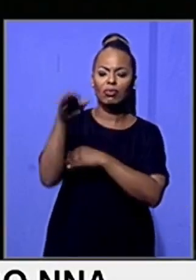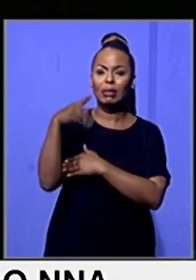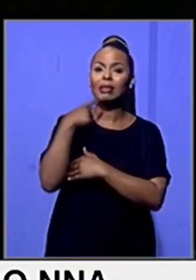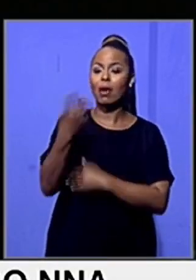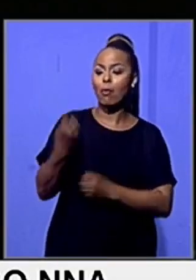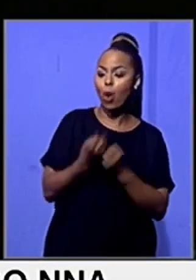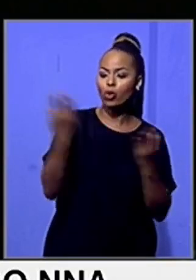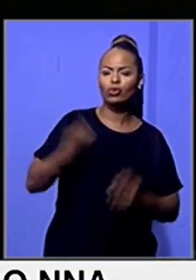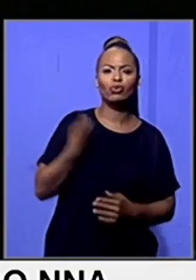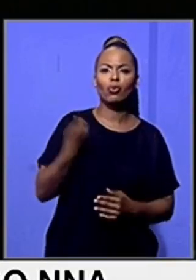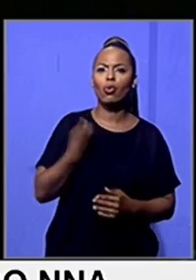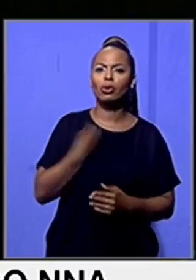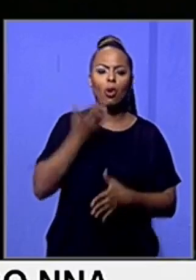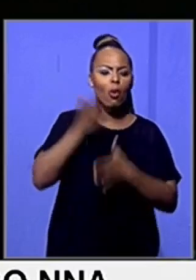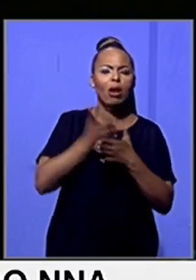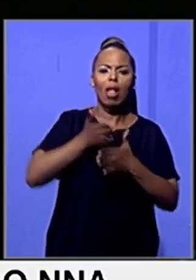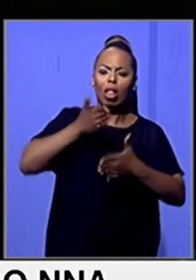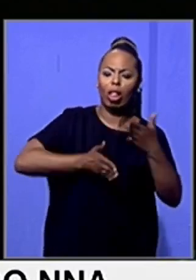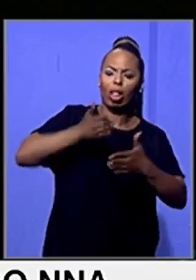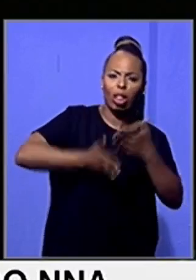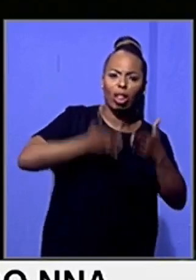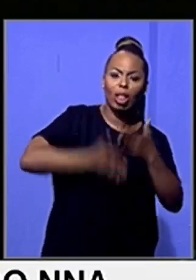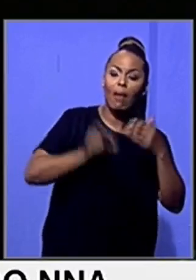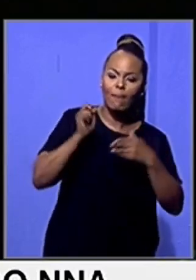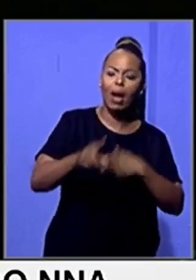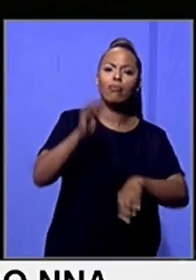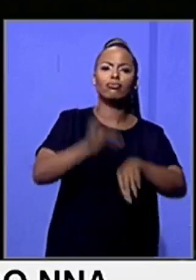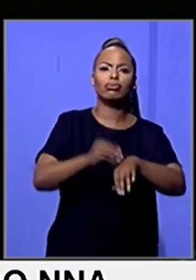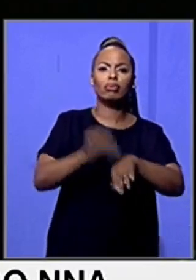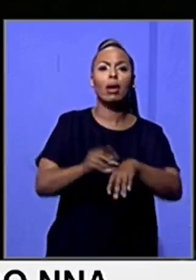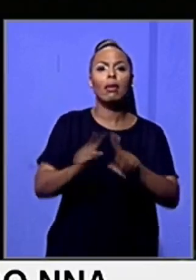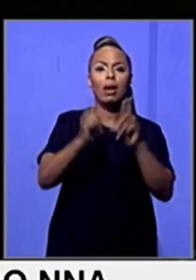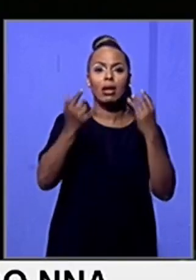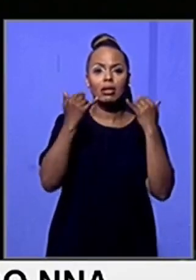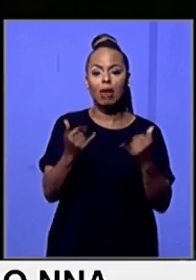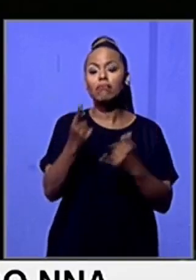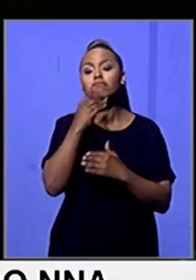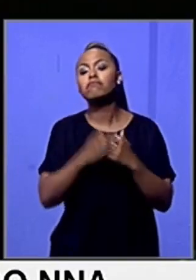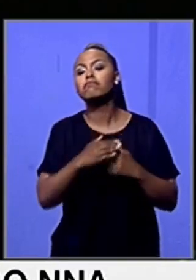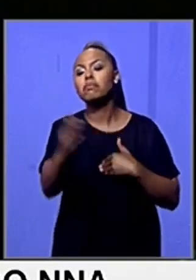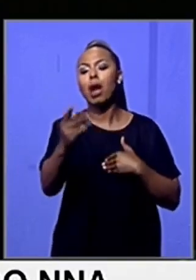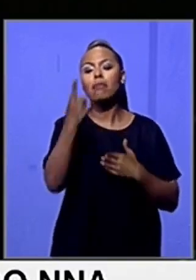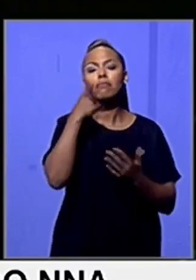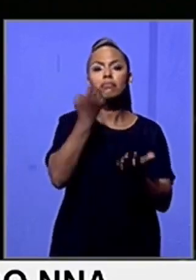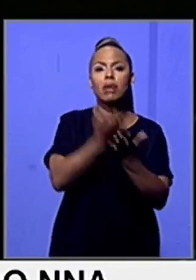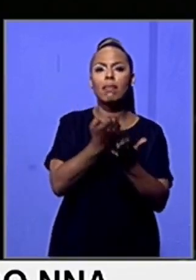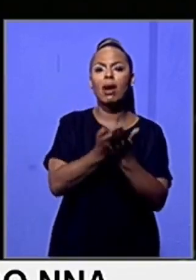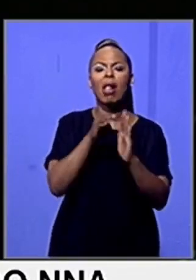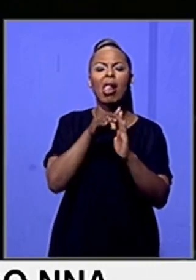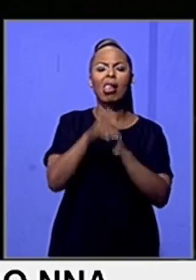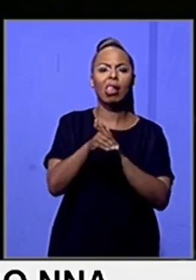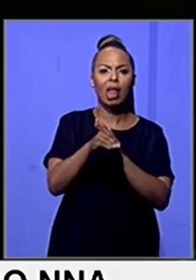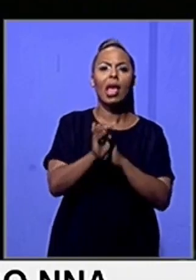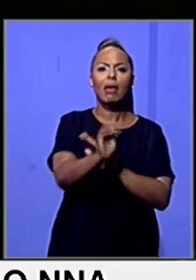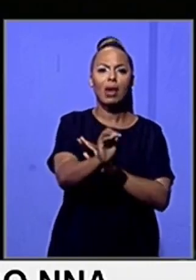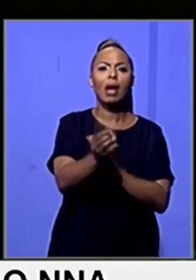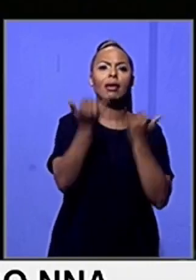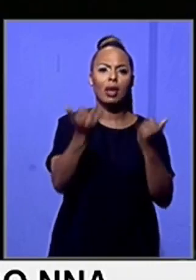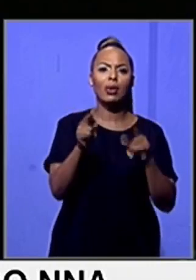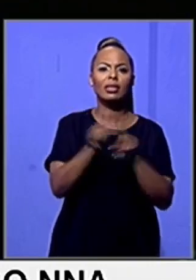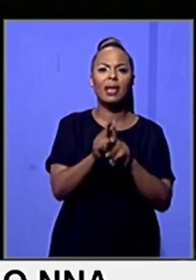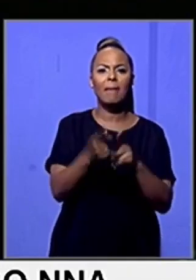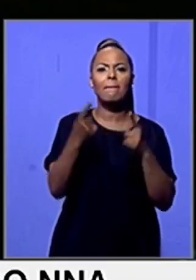ya Zimbabwe ha ba sebetse mme seo se baka mathata empa re tla tseba hore moruo wa Zimbabwe o batla o putlame haholo nakong ya jwale le